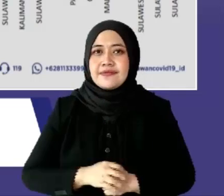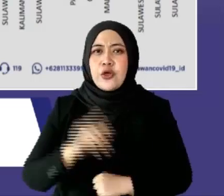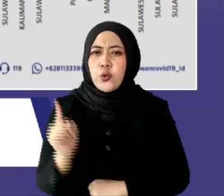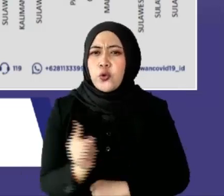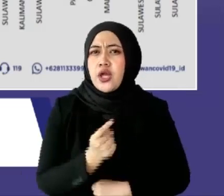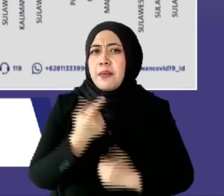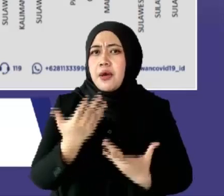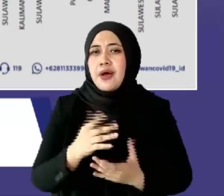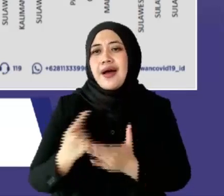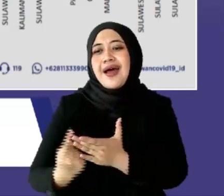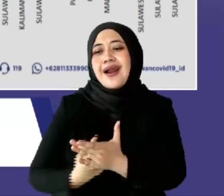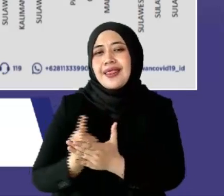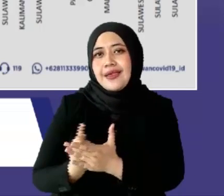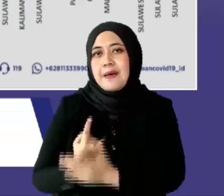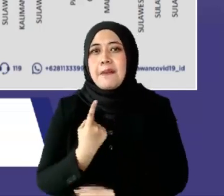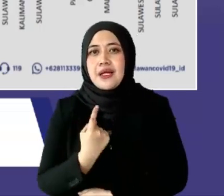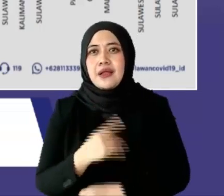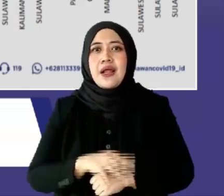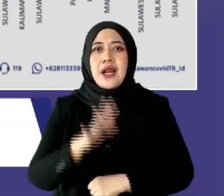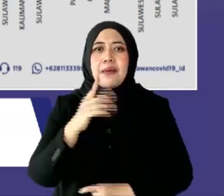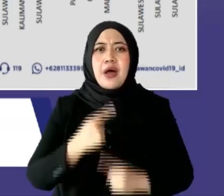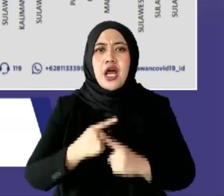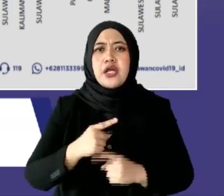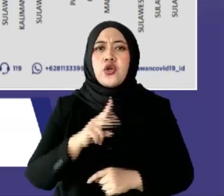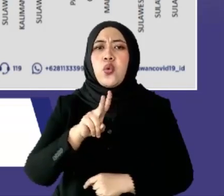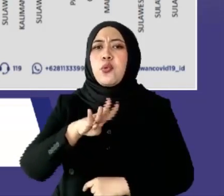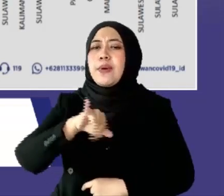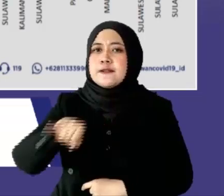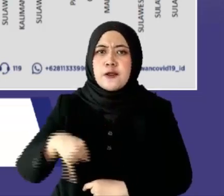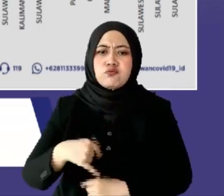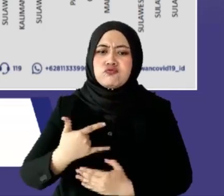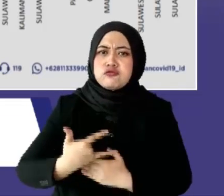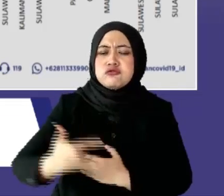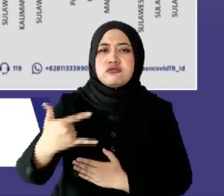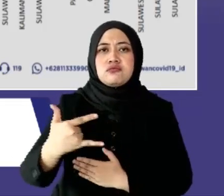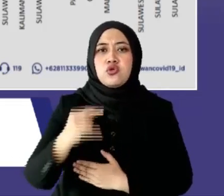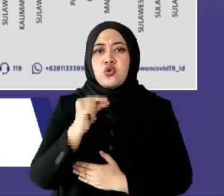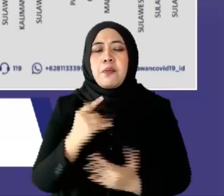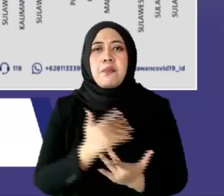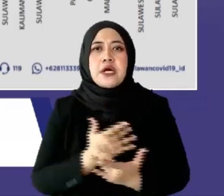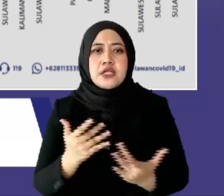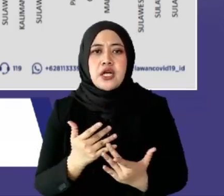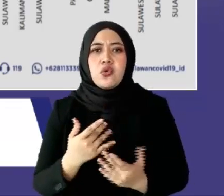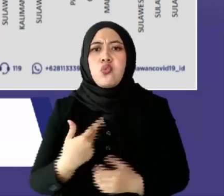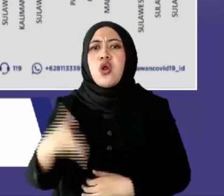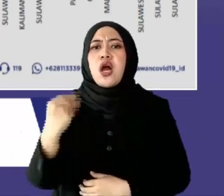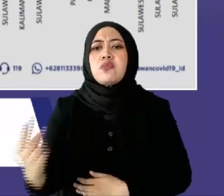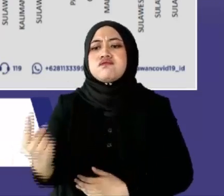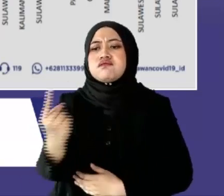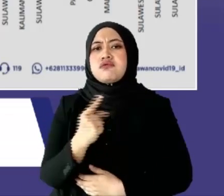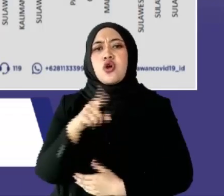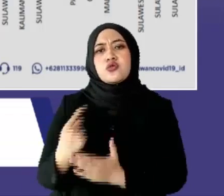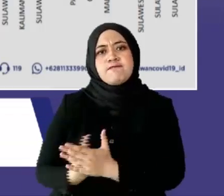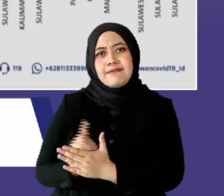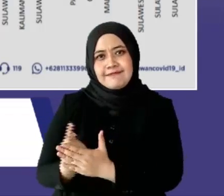dengan kewajiban karantina mandiri 5 kali 24 jam bagi masyarakat yang baru pulang bepergian